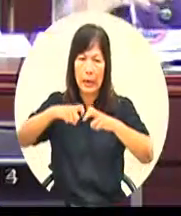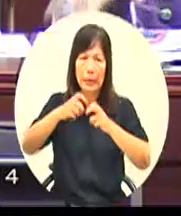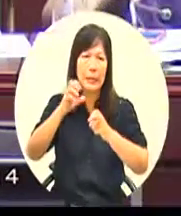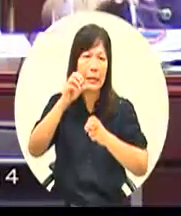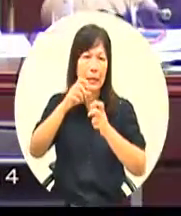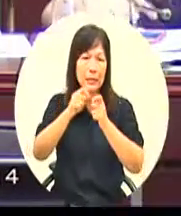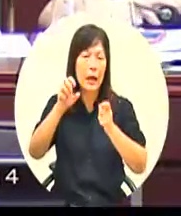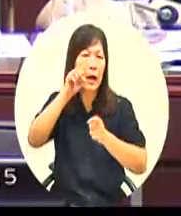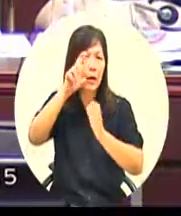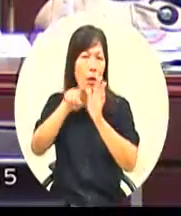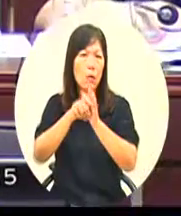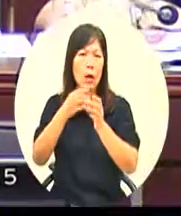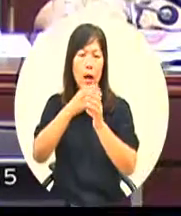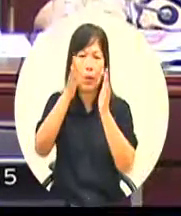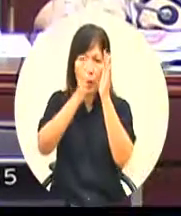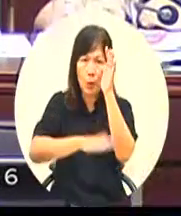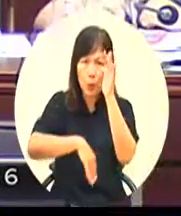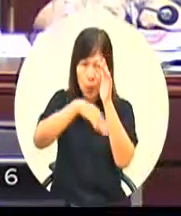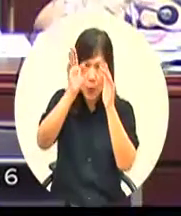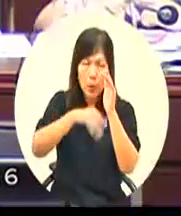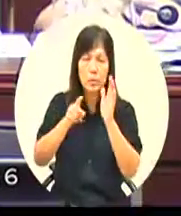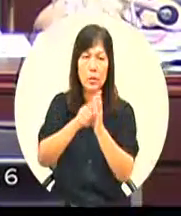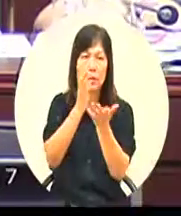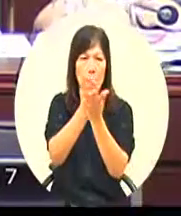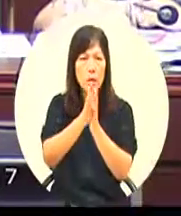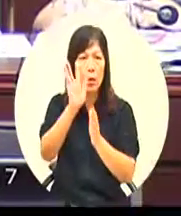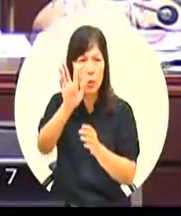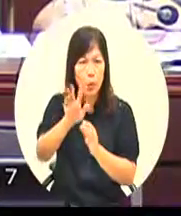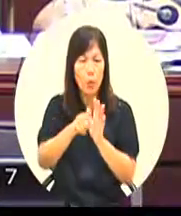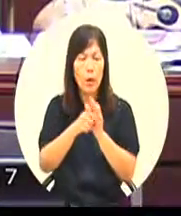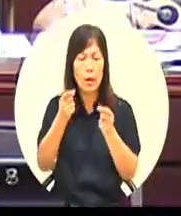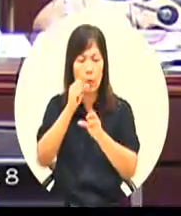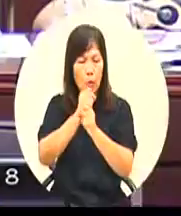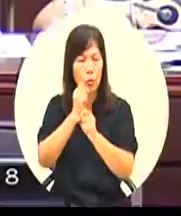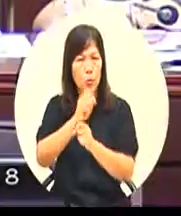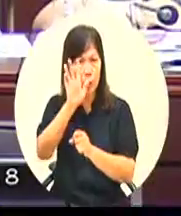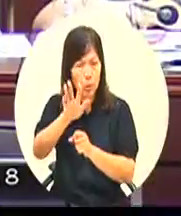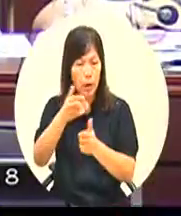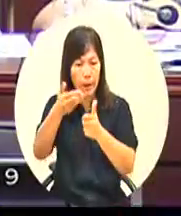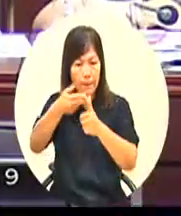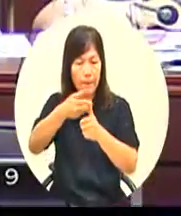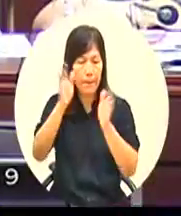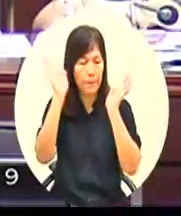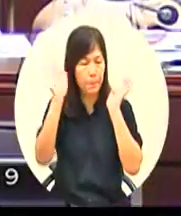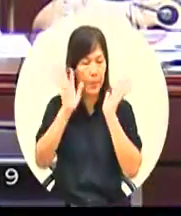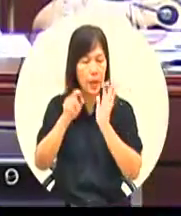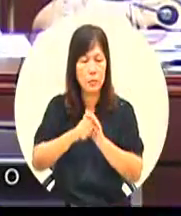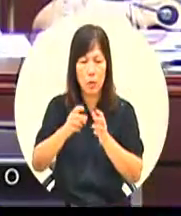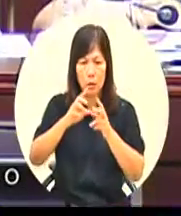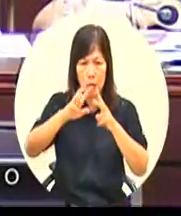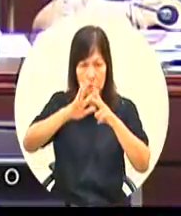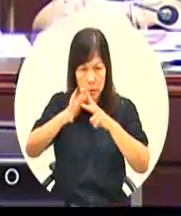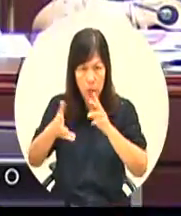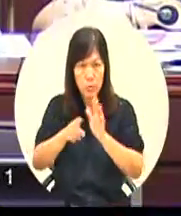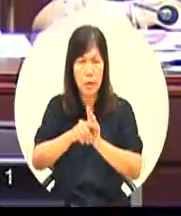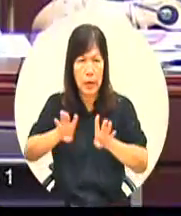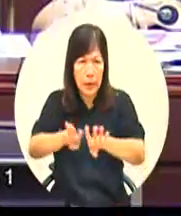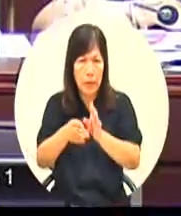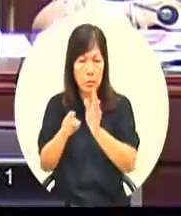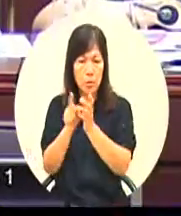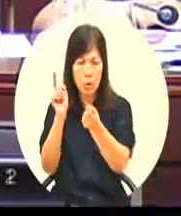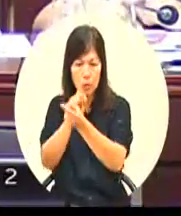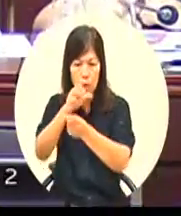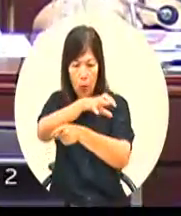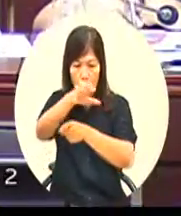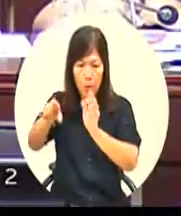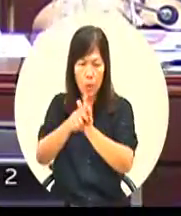这个鸿牌油漆等等，其实它有很多产业。那我们现在要培养小朋友是从小学的高年级就开始认识周